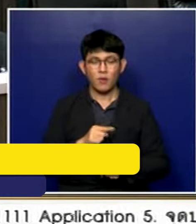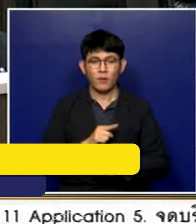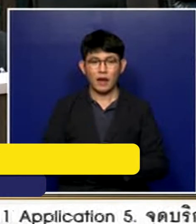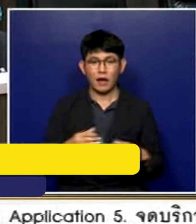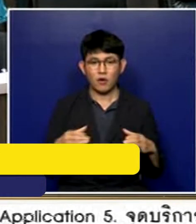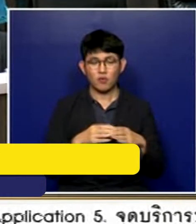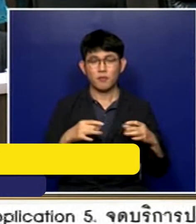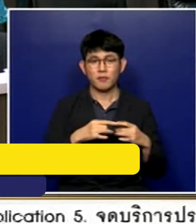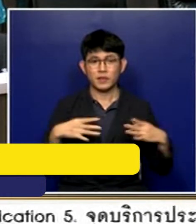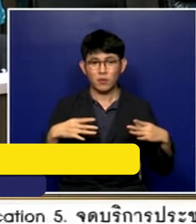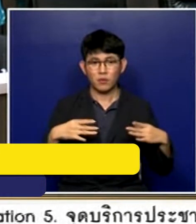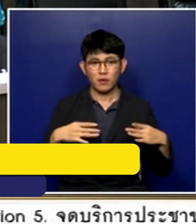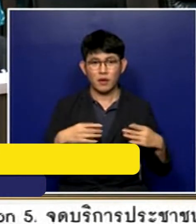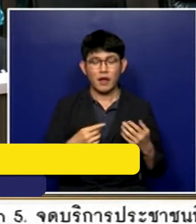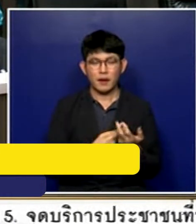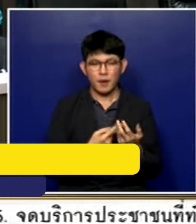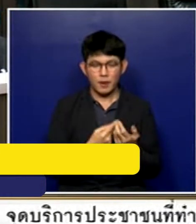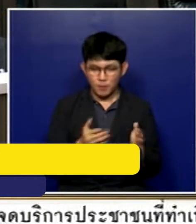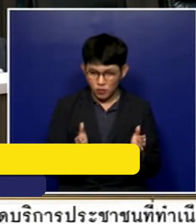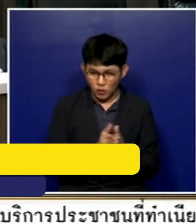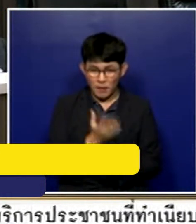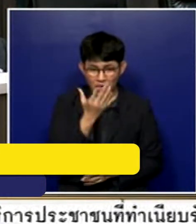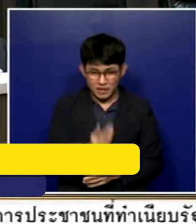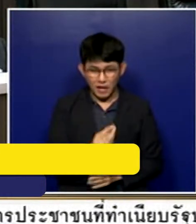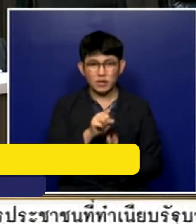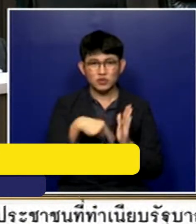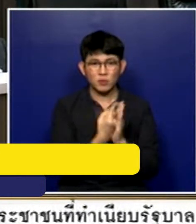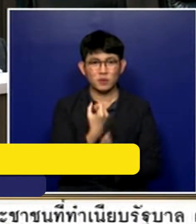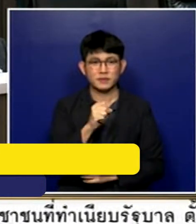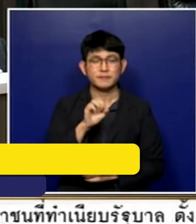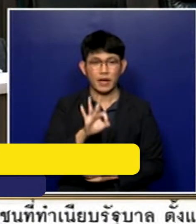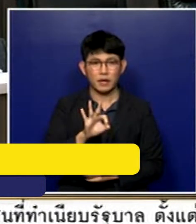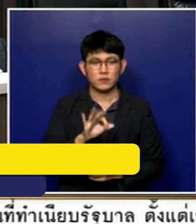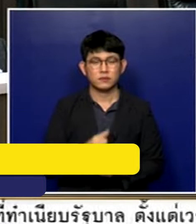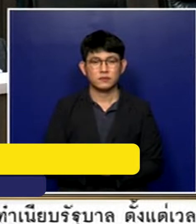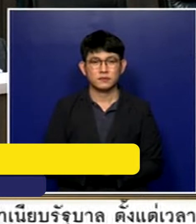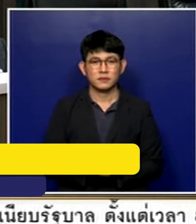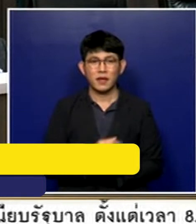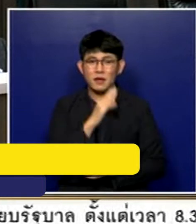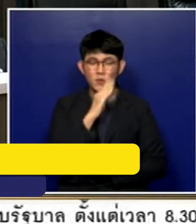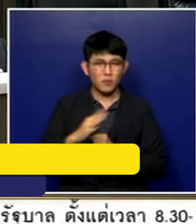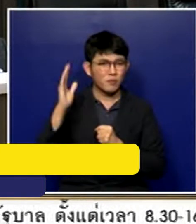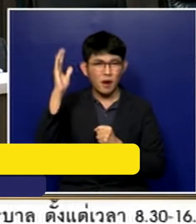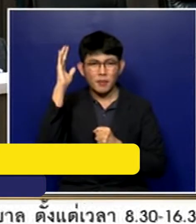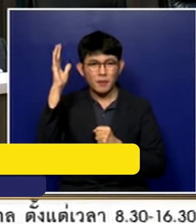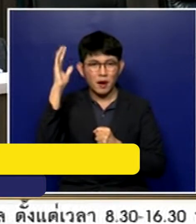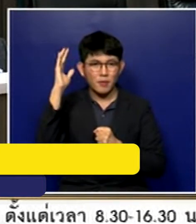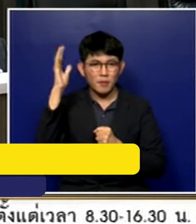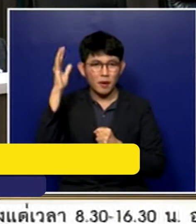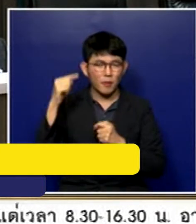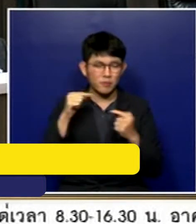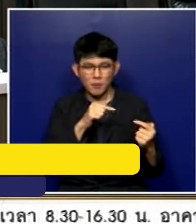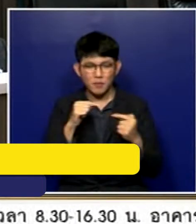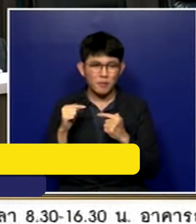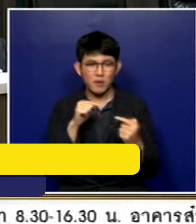ค้านรวมทั้งสิ้นอีกเยอะที่เหลืออยู่ 19ชั่วโมงถ้าเป็นการอภิปรายในลักษณะอย่างนี้จะโต้ตอบ